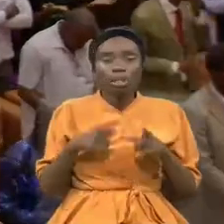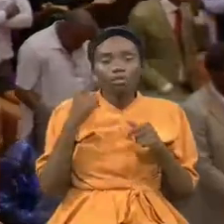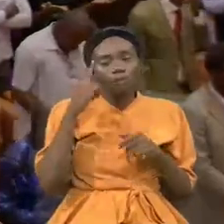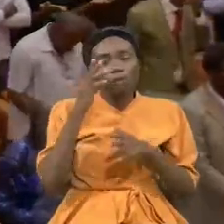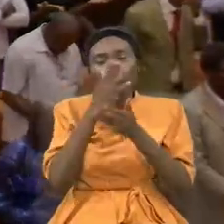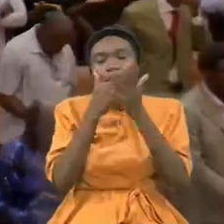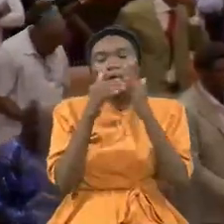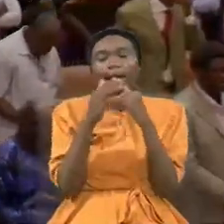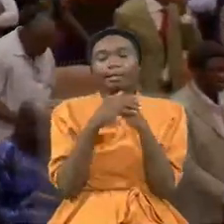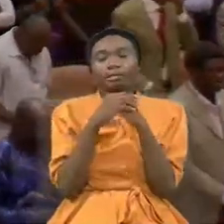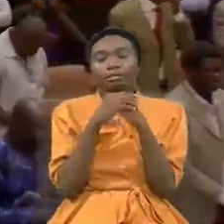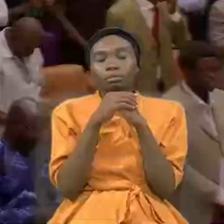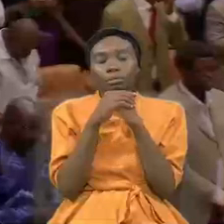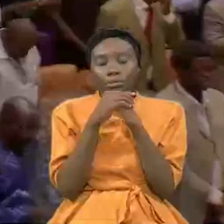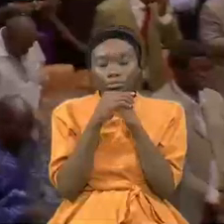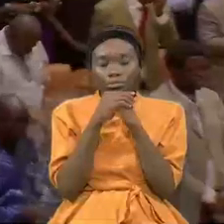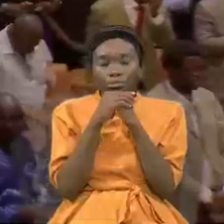vous ne vivez pas pour le ciel.